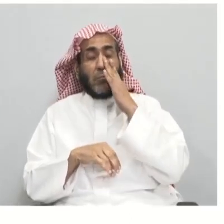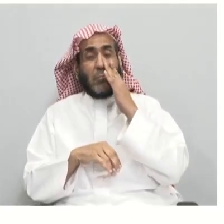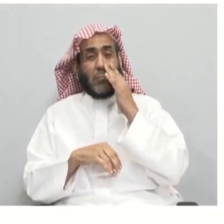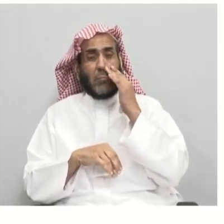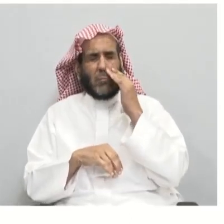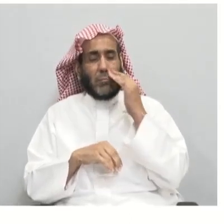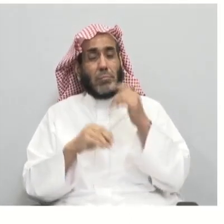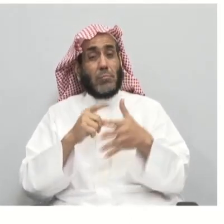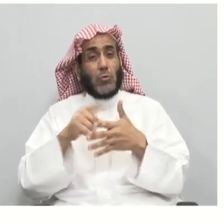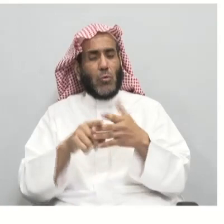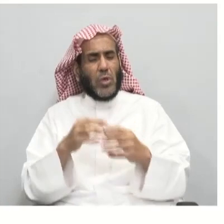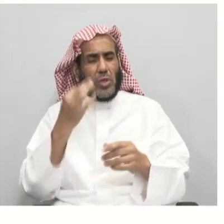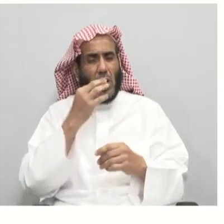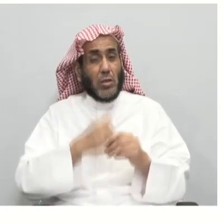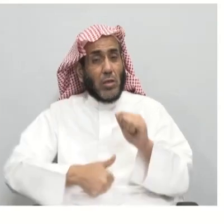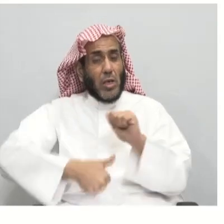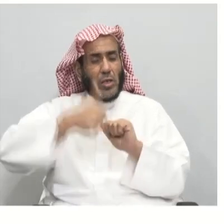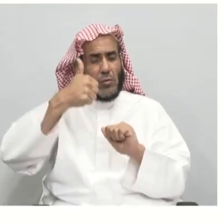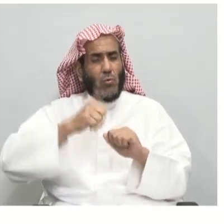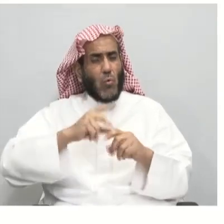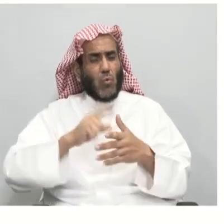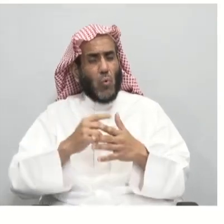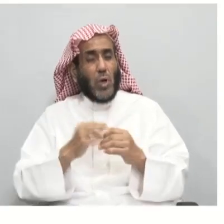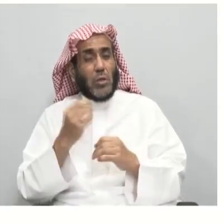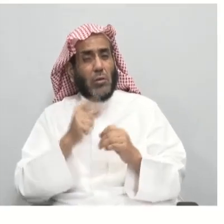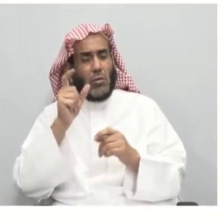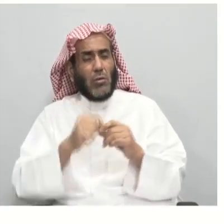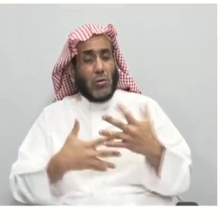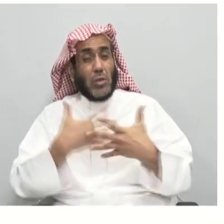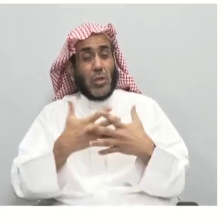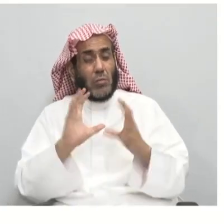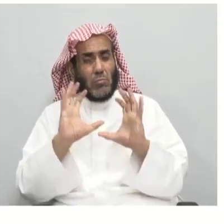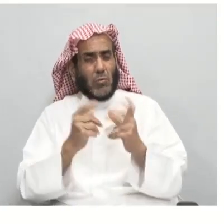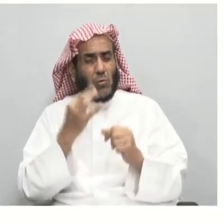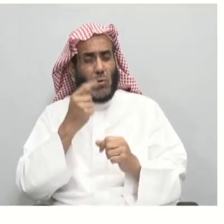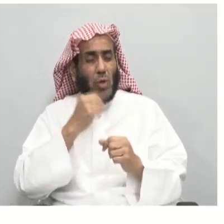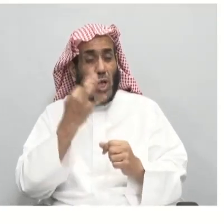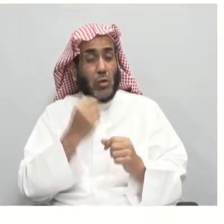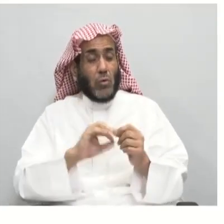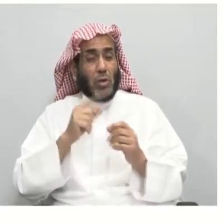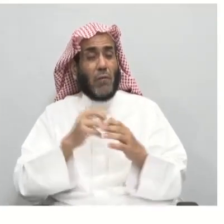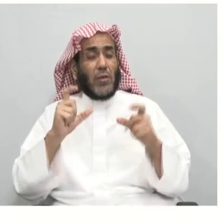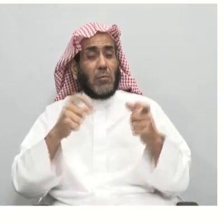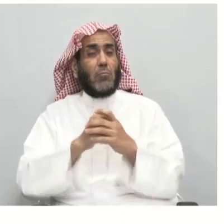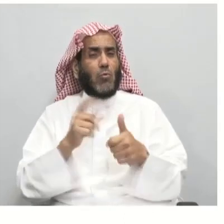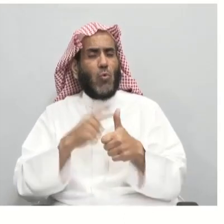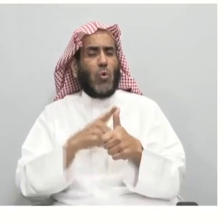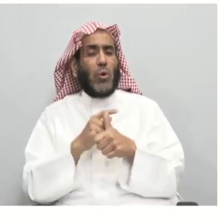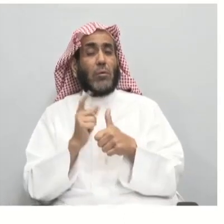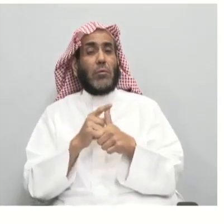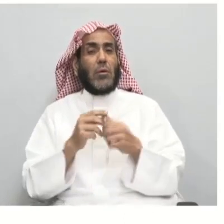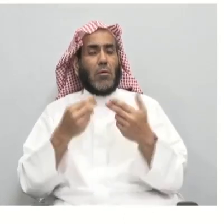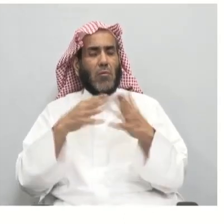من خطوات التحدث الناجح هناك خطوات لاداره الاجتماع او للتحدث الناجح في الاجتماع الخطوه الاولى